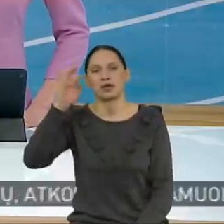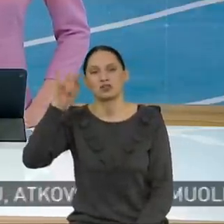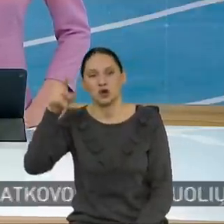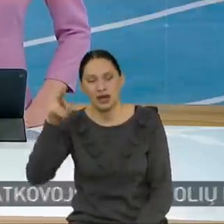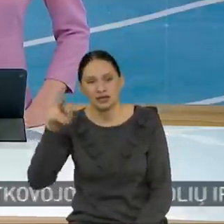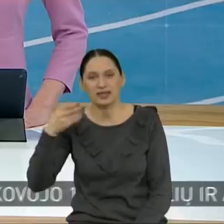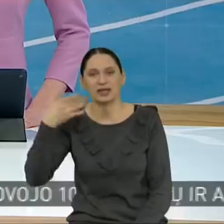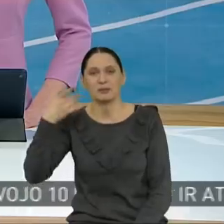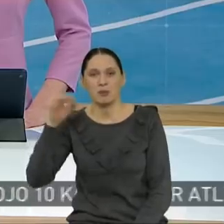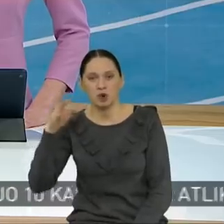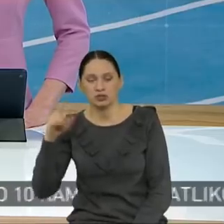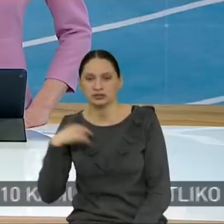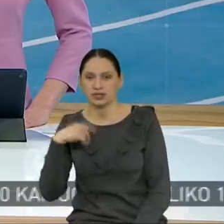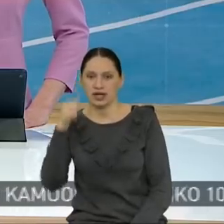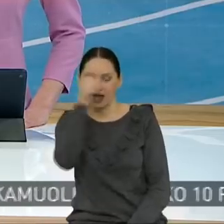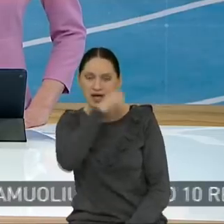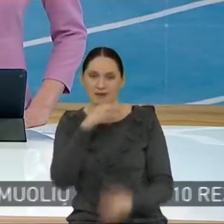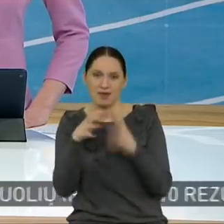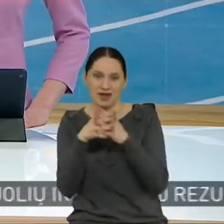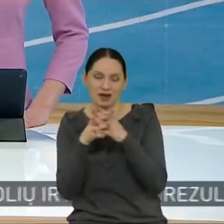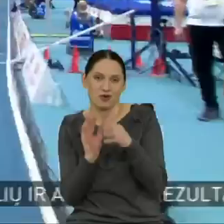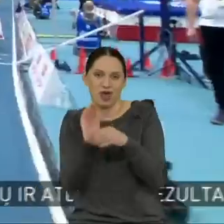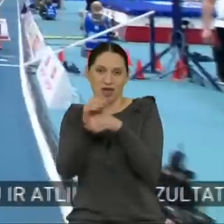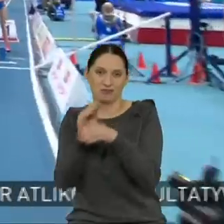šiandien gerino asmeninius rekordus.